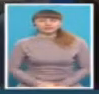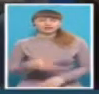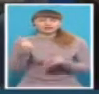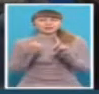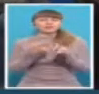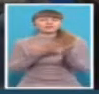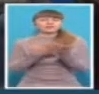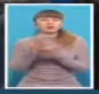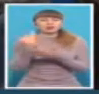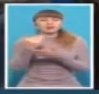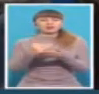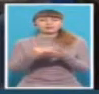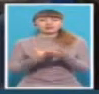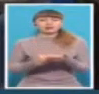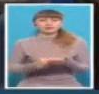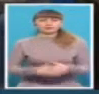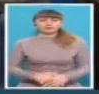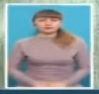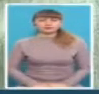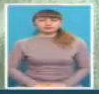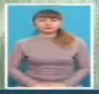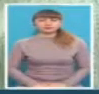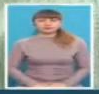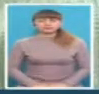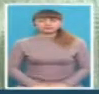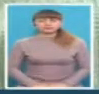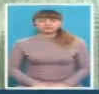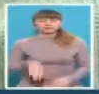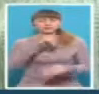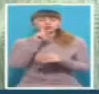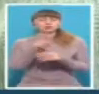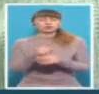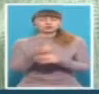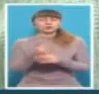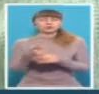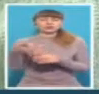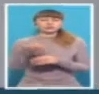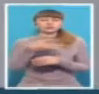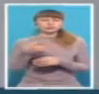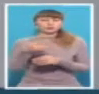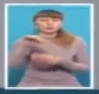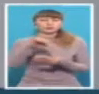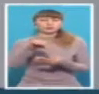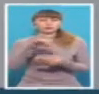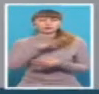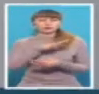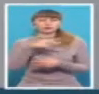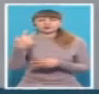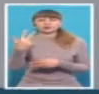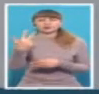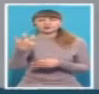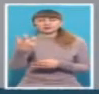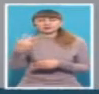облысынан 12 отбасы біздің өңірге көшіп келген. Оларды да еңбекпен қамту тұрғысындағы тиісті жағдайлар жасалып жатыр. Жастарды жұмысқа орналастыру